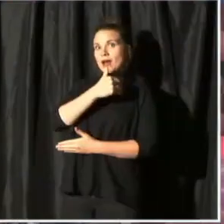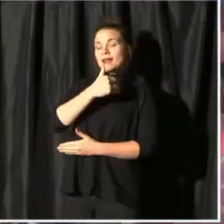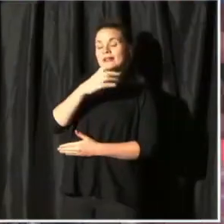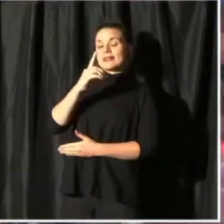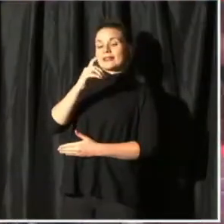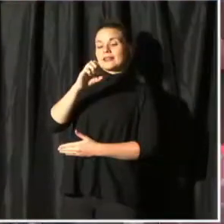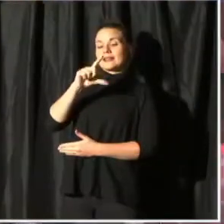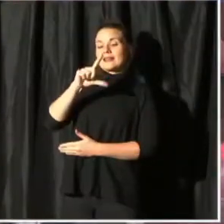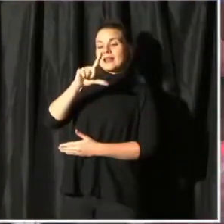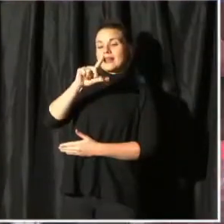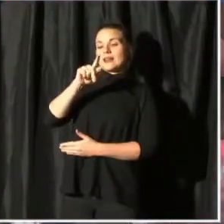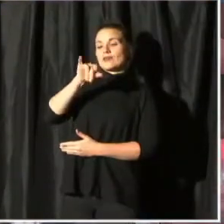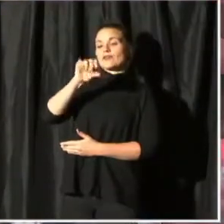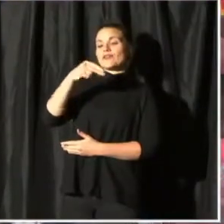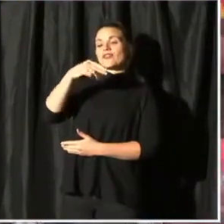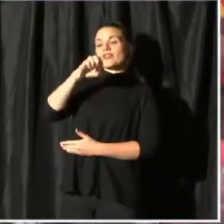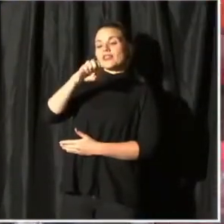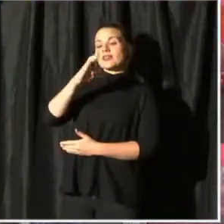suite